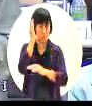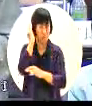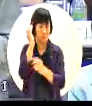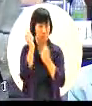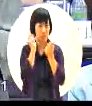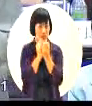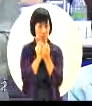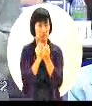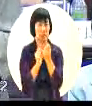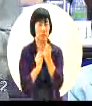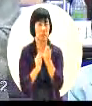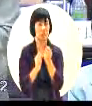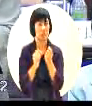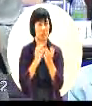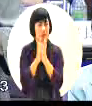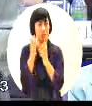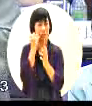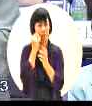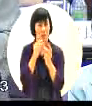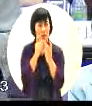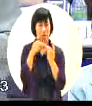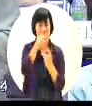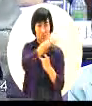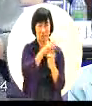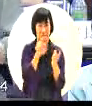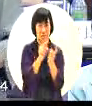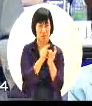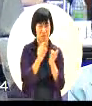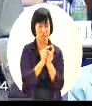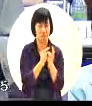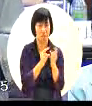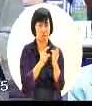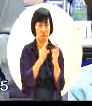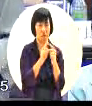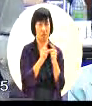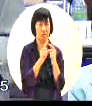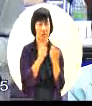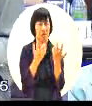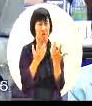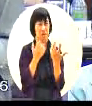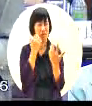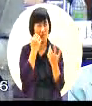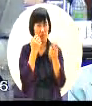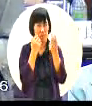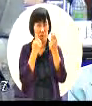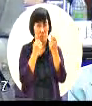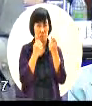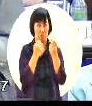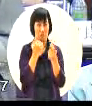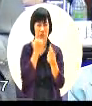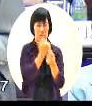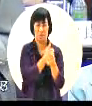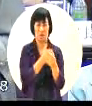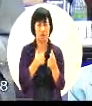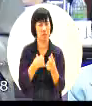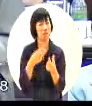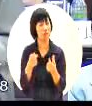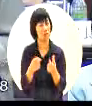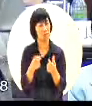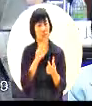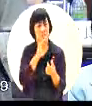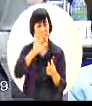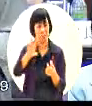近，啊，愈甲咱所有的人群，哦，大家真济徛过底下，去优先来处